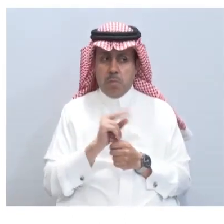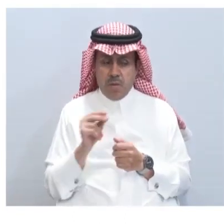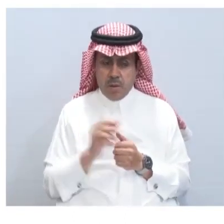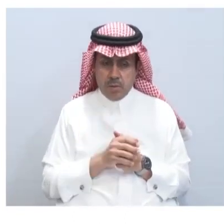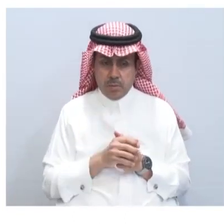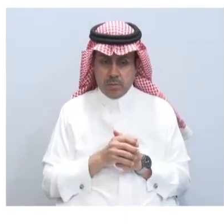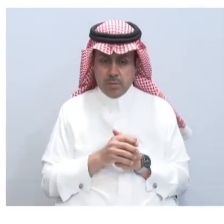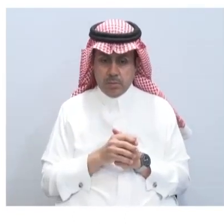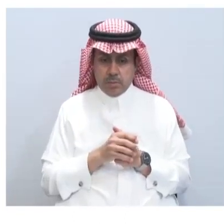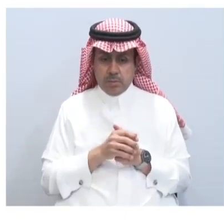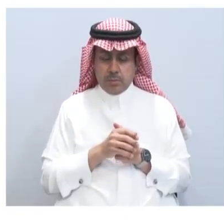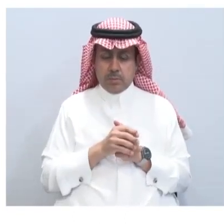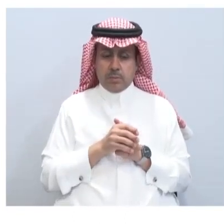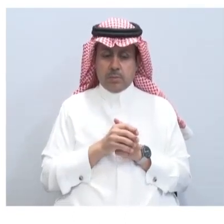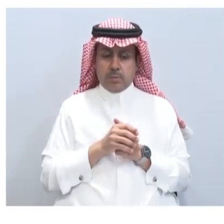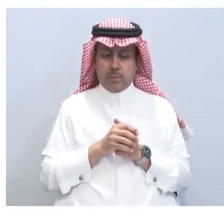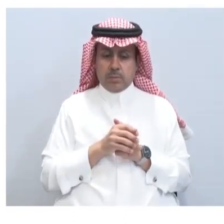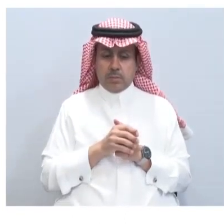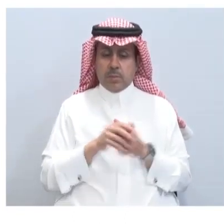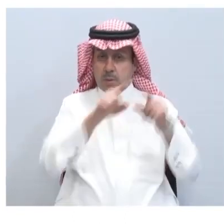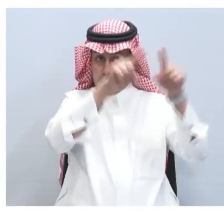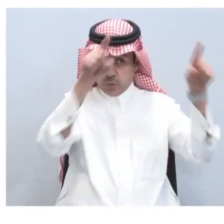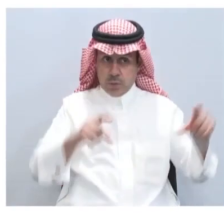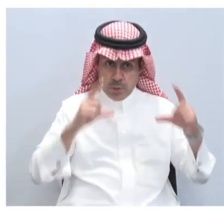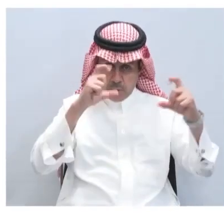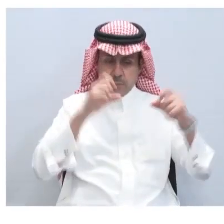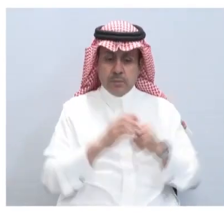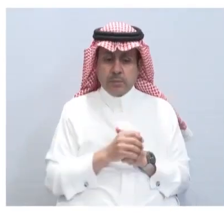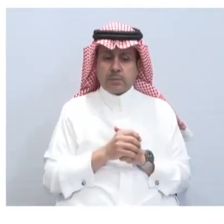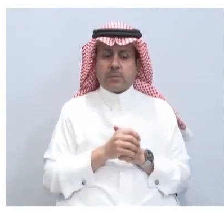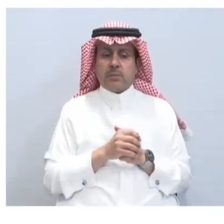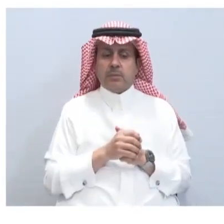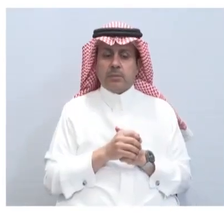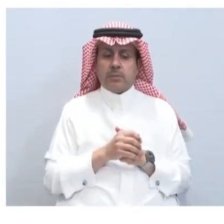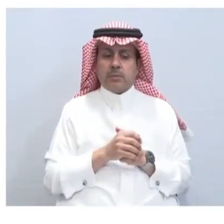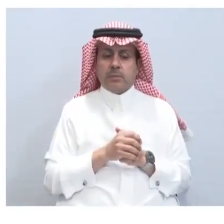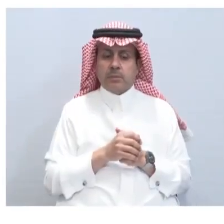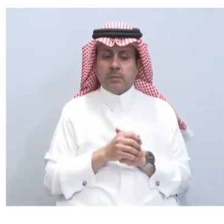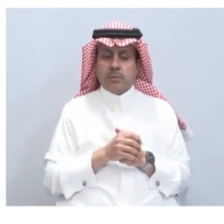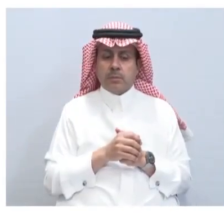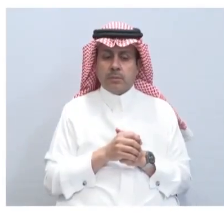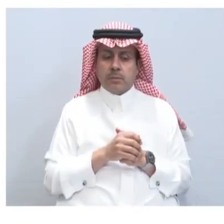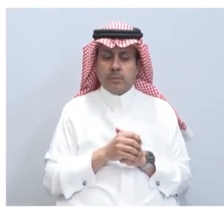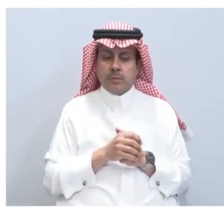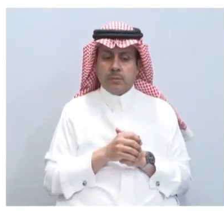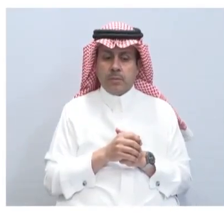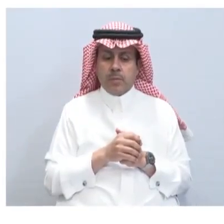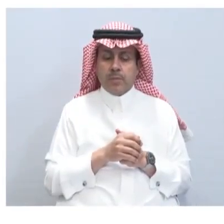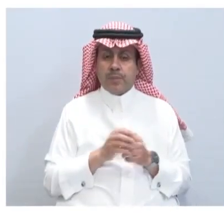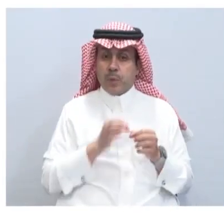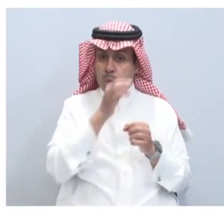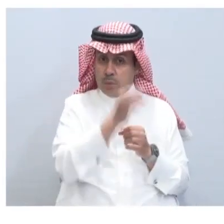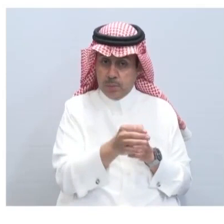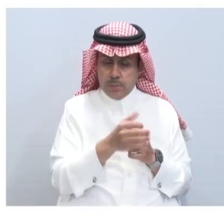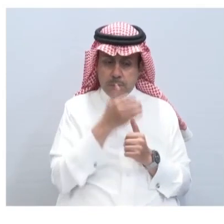بعض من هذه الامثله وواجهه لهذه الصفحات فمثلا على سبيل المثال لو اردنا الوصول